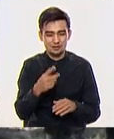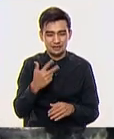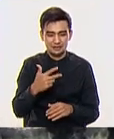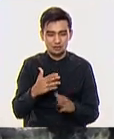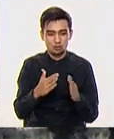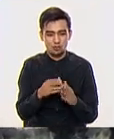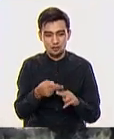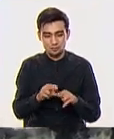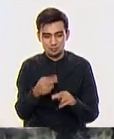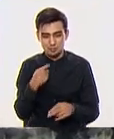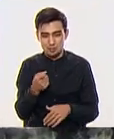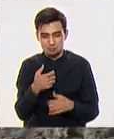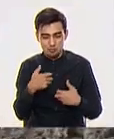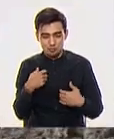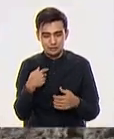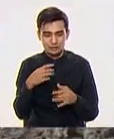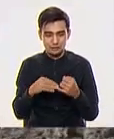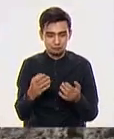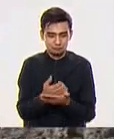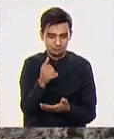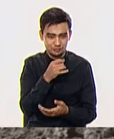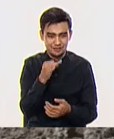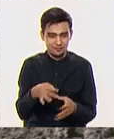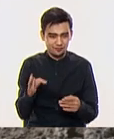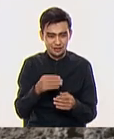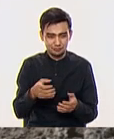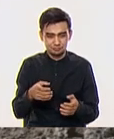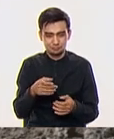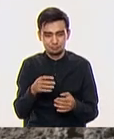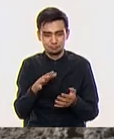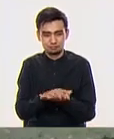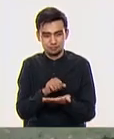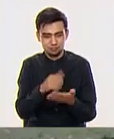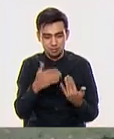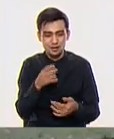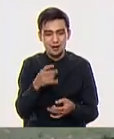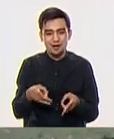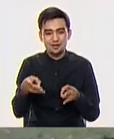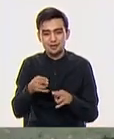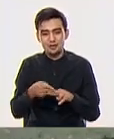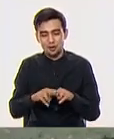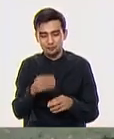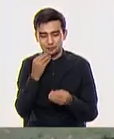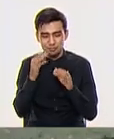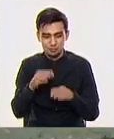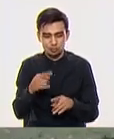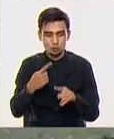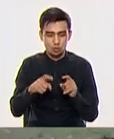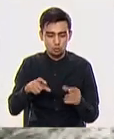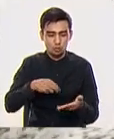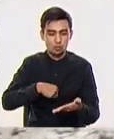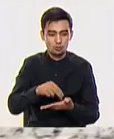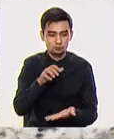малын жаятын жер таппай зар илеуде. Ауыл маңындағы жерлердің бәрі құнарсызданып кеткен, ал қалған өріске арналған аумақты өзгелер сатып